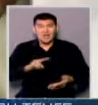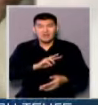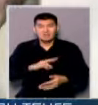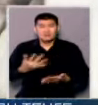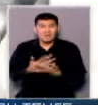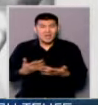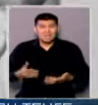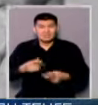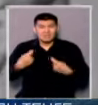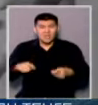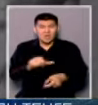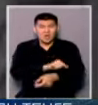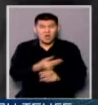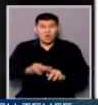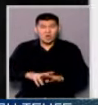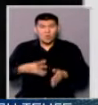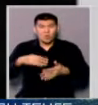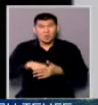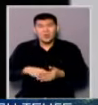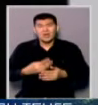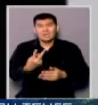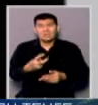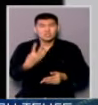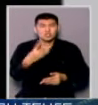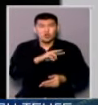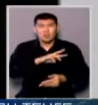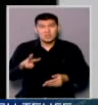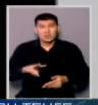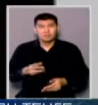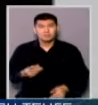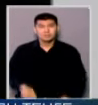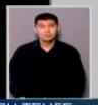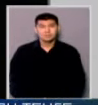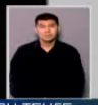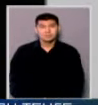разовых доз наркотиков на общую сумму около 24 миллион тенге